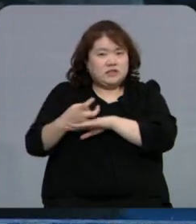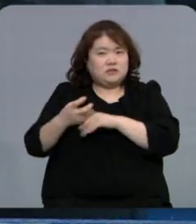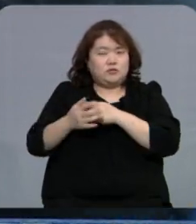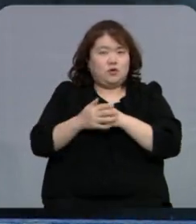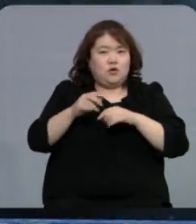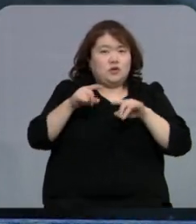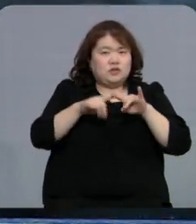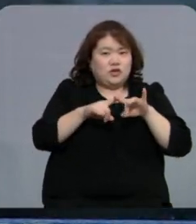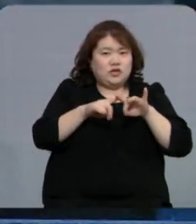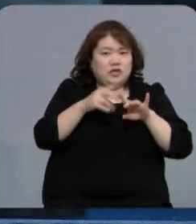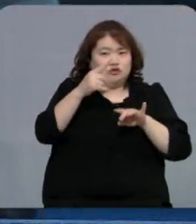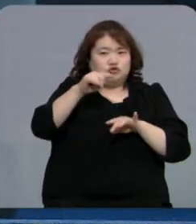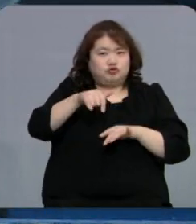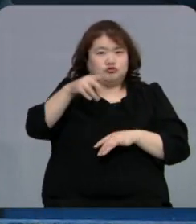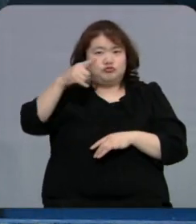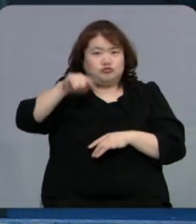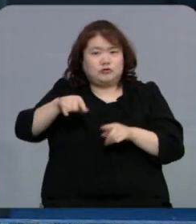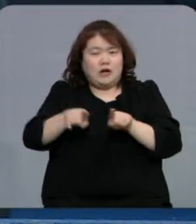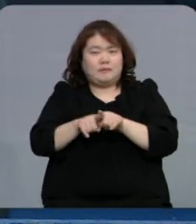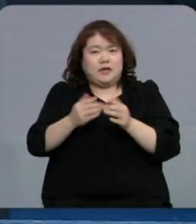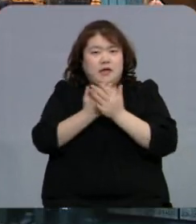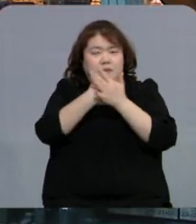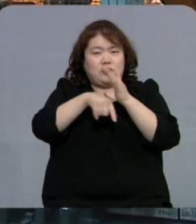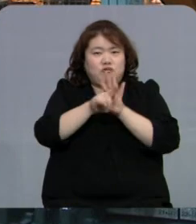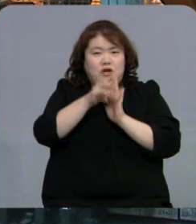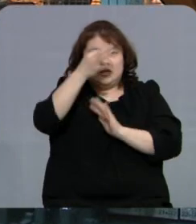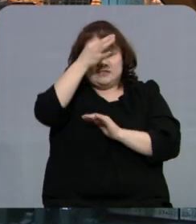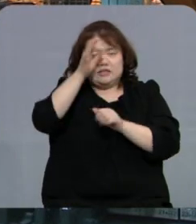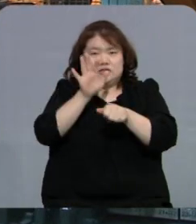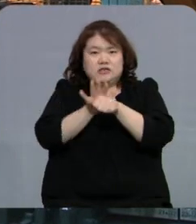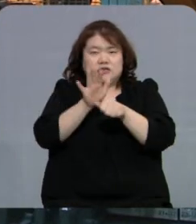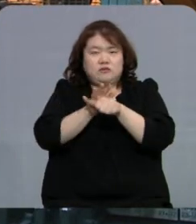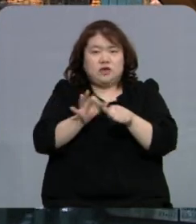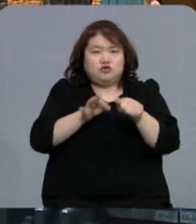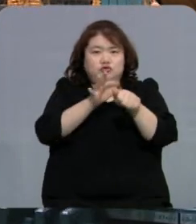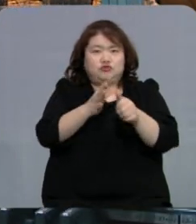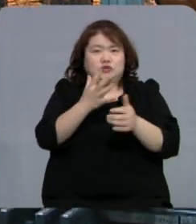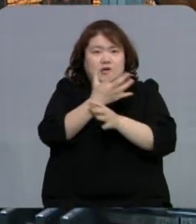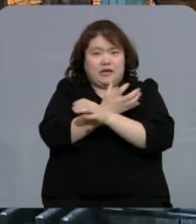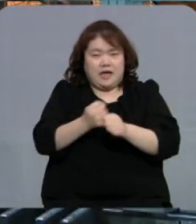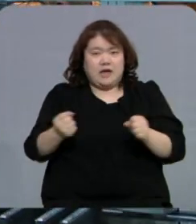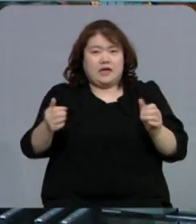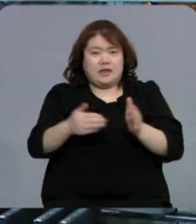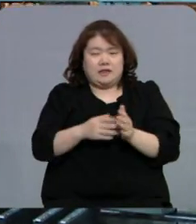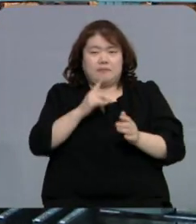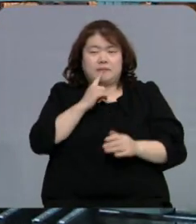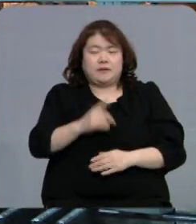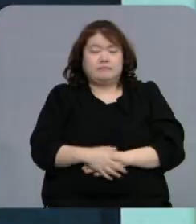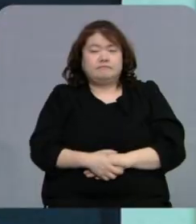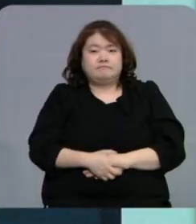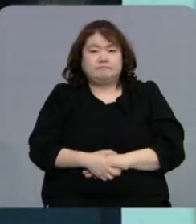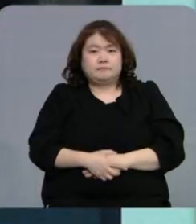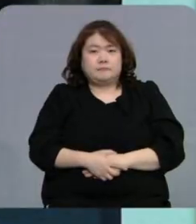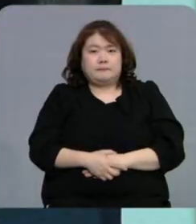전기 툭툭 공동개발을 위한 기술 지원 투자 의향서를 맺었다고 밝혔습니다.